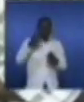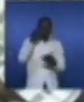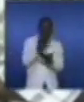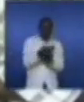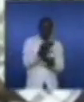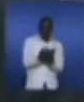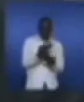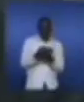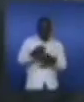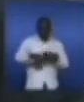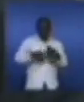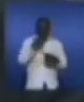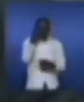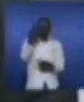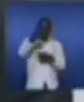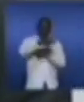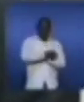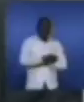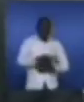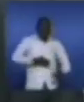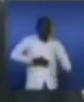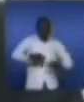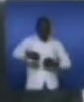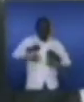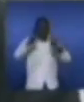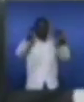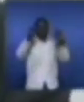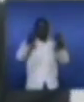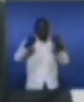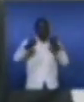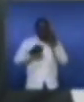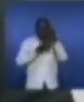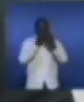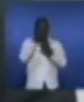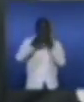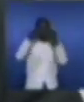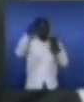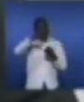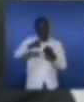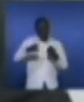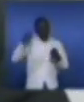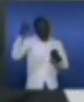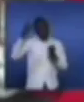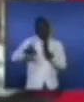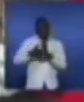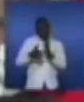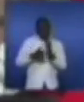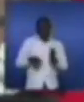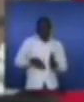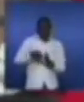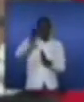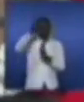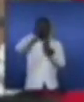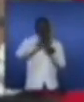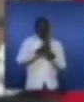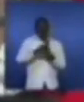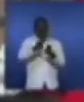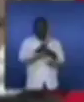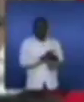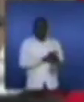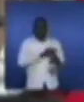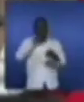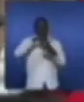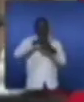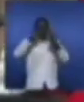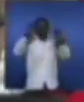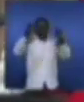pendant 4 jours échanger sur le thème « Science, technologie et innovation pour un développement durable dans un contexte de